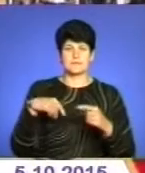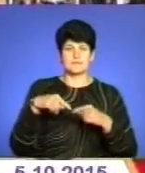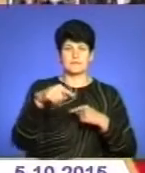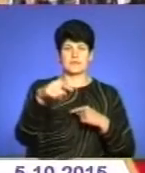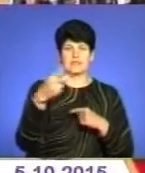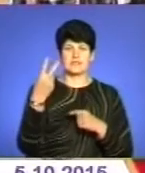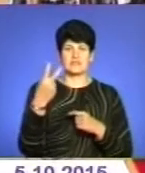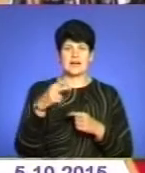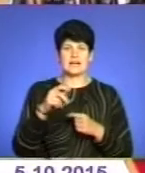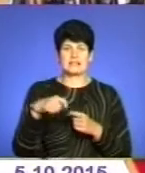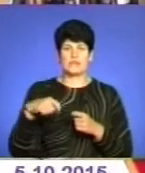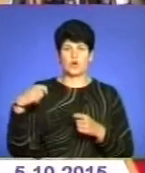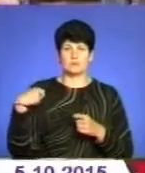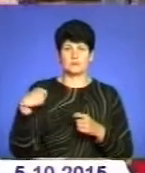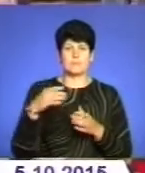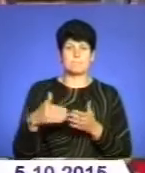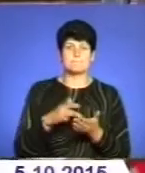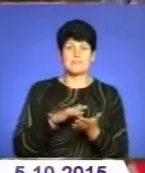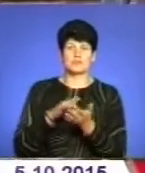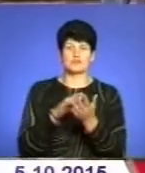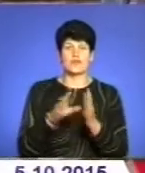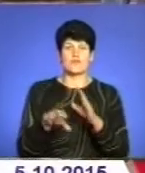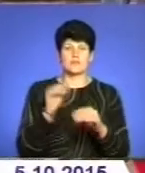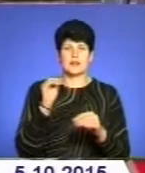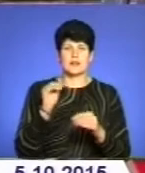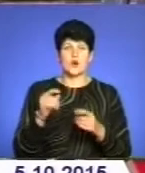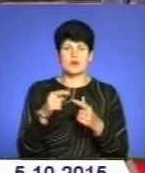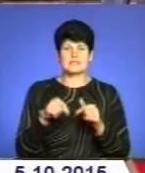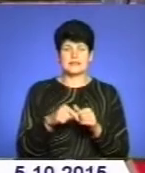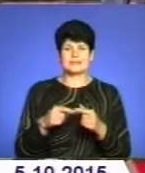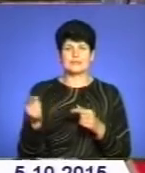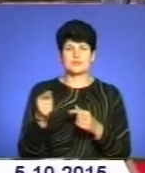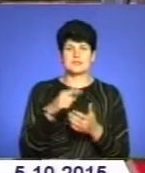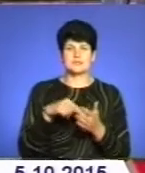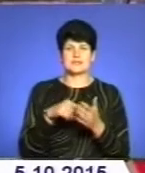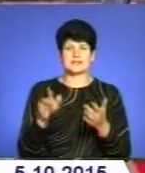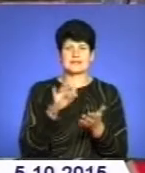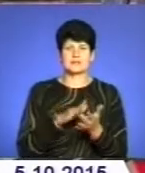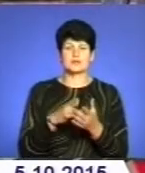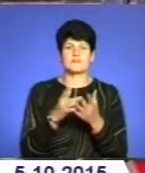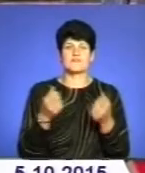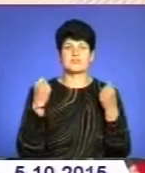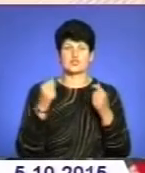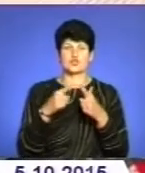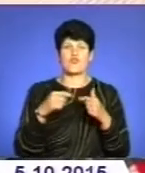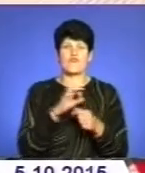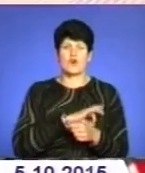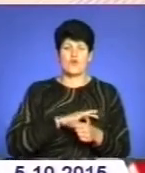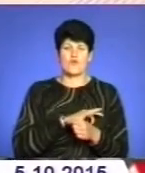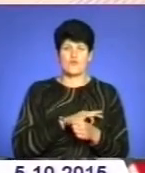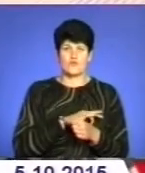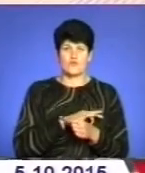2 кілометри. Маршрут обирали організатори – Тернопільський міський центр фізичного виховання населення «Спорт для всіх». Акція є для